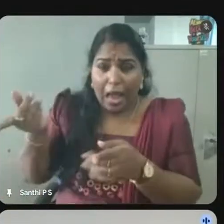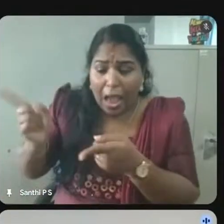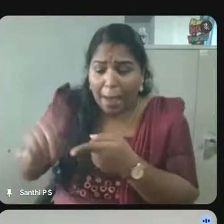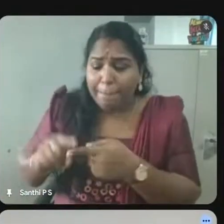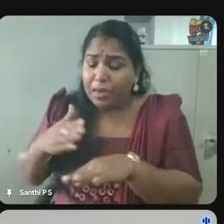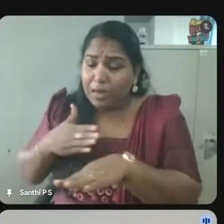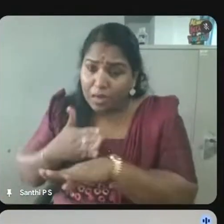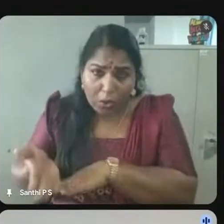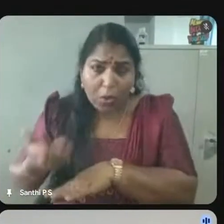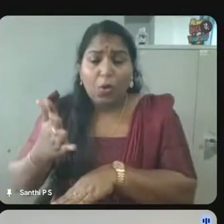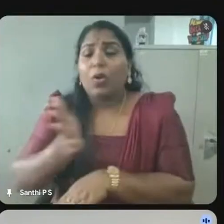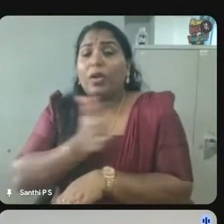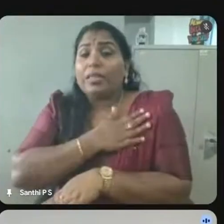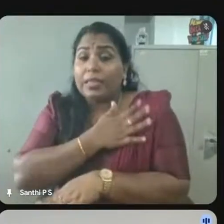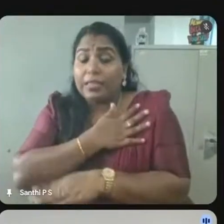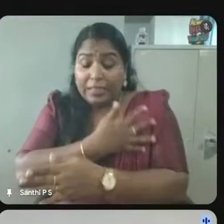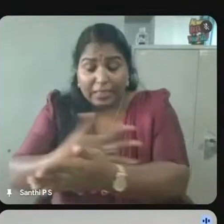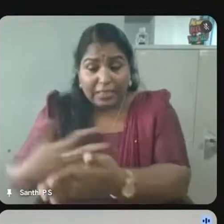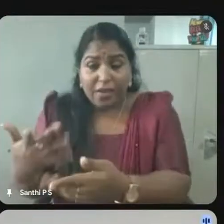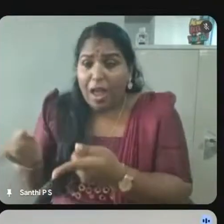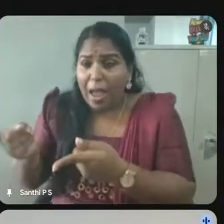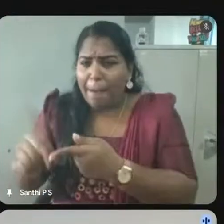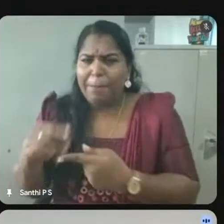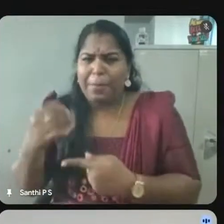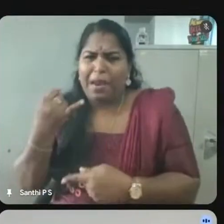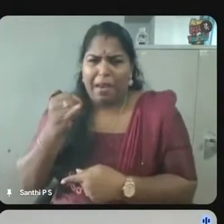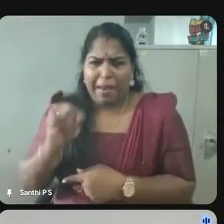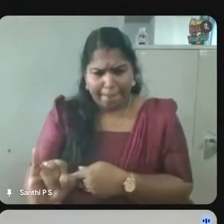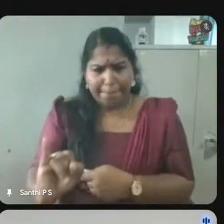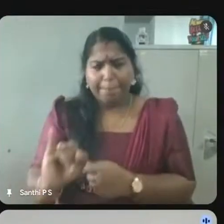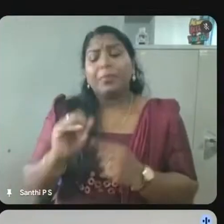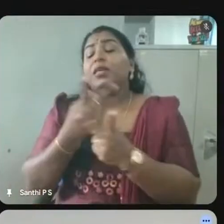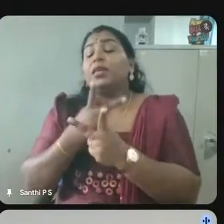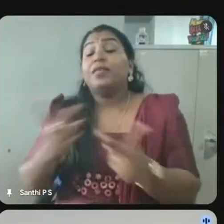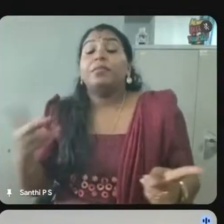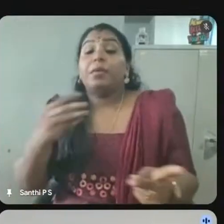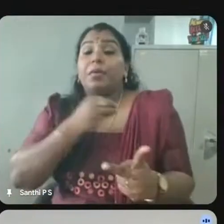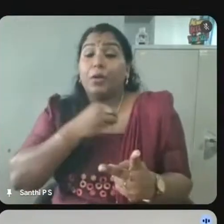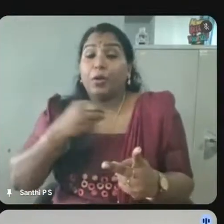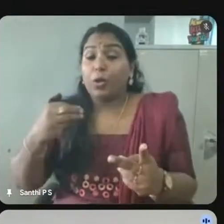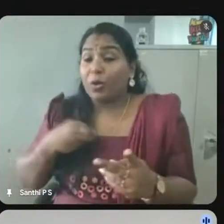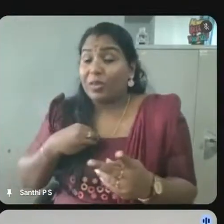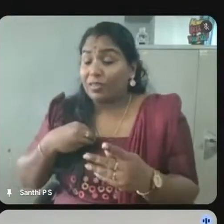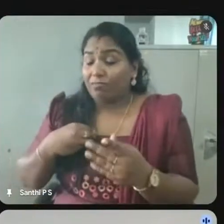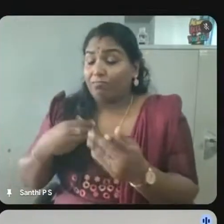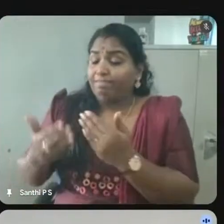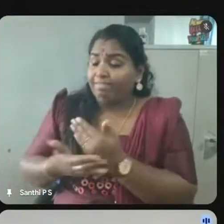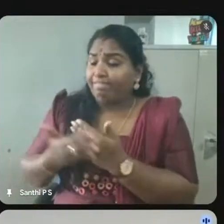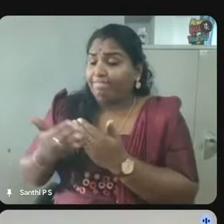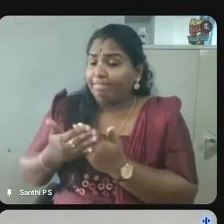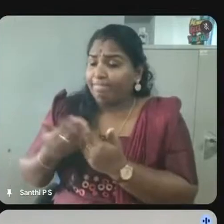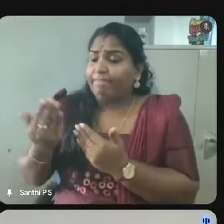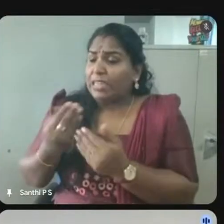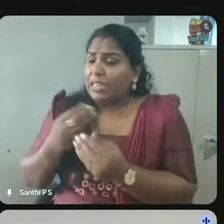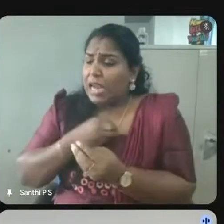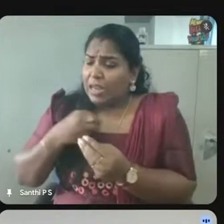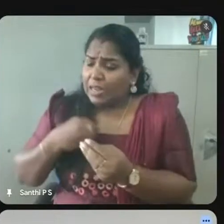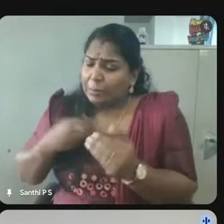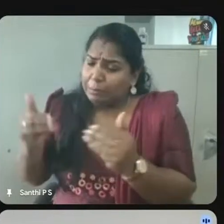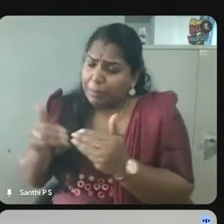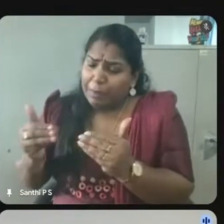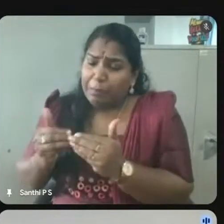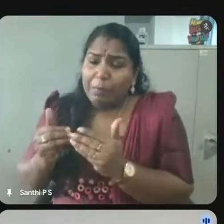നാഡിക്ക് പറ്റുന്ന കേടുപാടുകൾ എന്നിവ പലതും ഇത് ചികിത്സിച്ച് മാറ്റാൻ പറ്റാത്ത അവസ്ഥകളാണ് നമ്മൾ അന്ധത എന്ന്